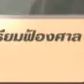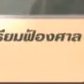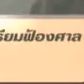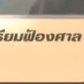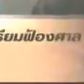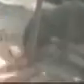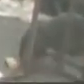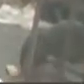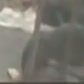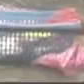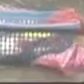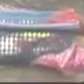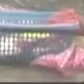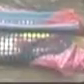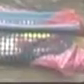เป็นตลาดใหม